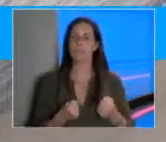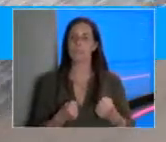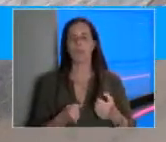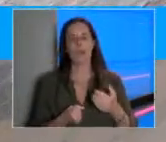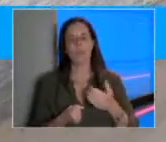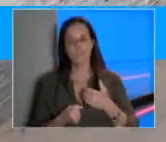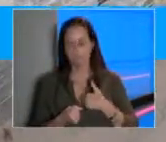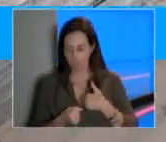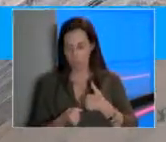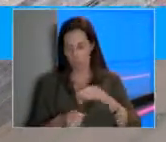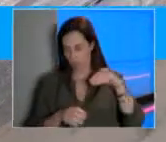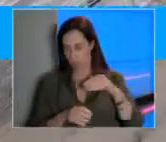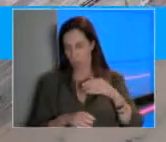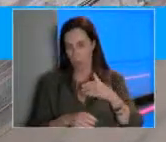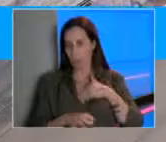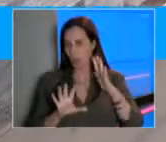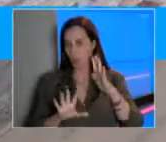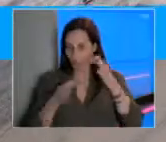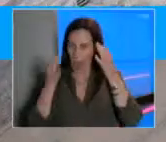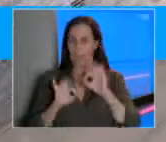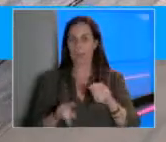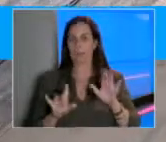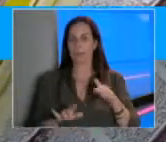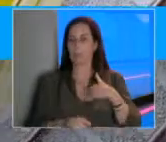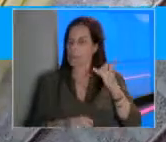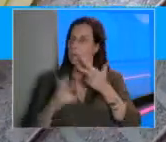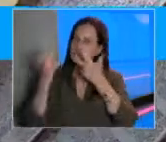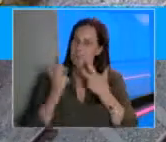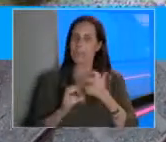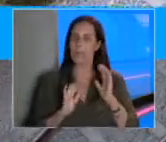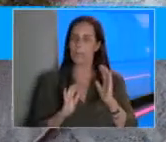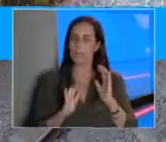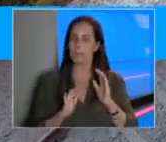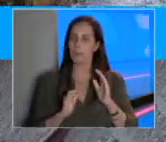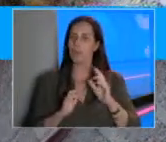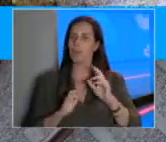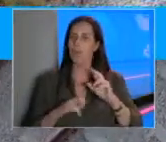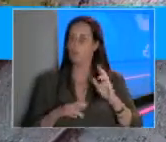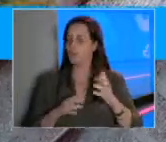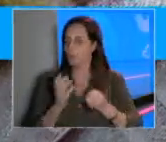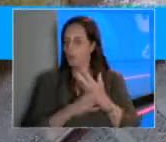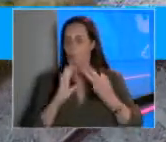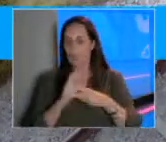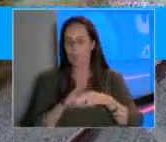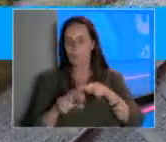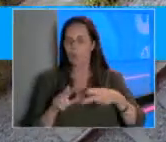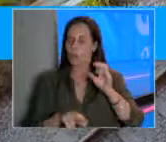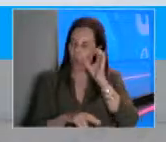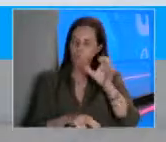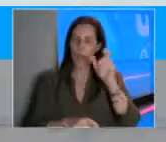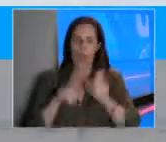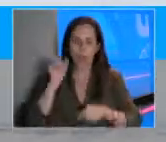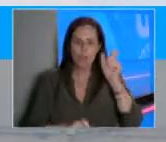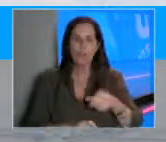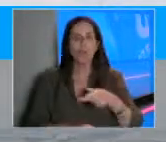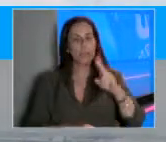ואנחנו כנושאי תחבורה ציבורית, אנחנו מאוד מאוד מעריכים את זה. אנחנו כן מצפים מהם שהם יפתחו חדר מצב, שהם יהיו יותר קשובים לנושאים,